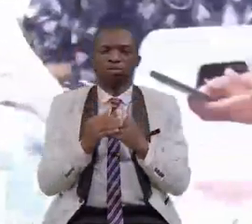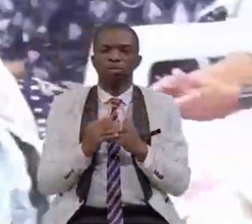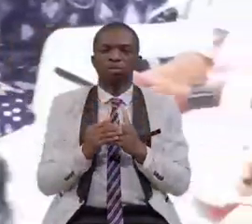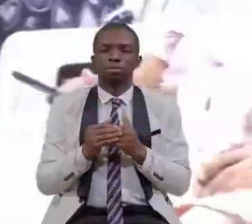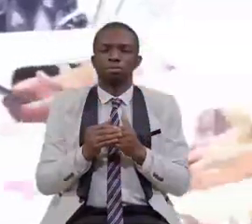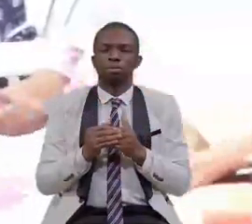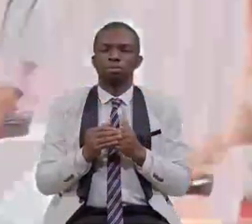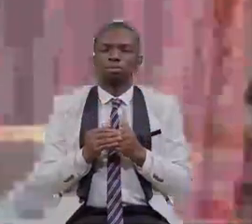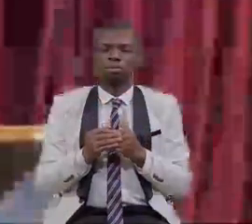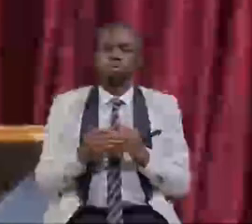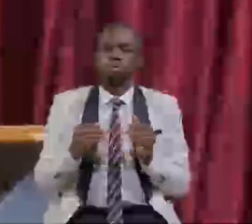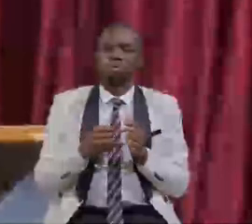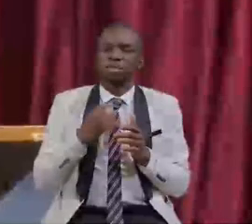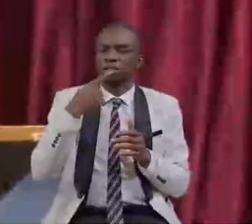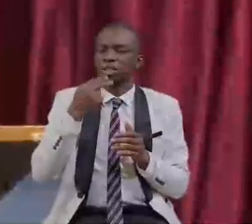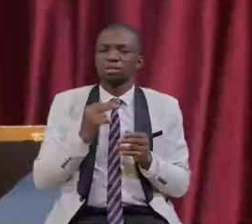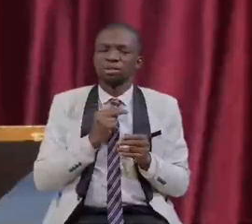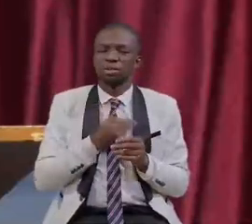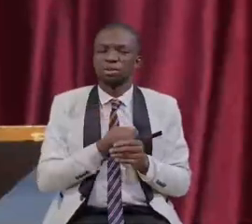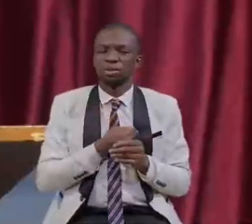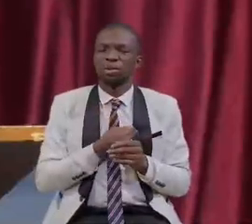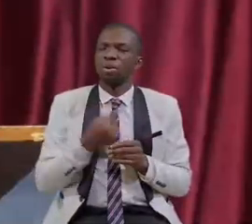En fait, il nous dit